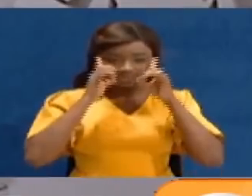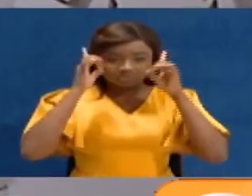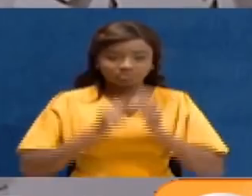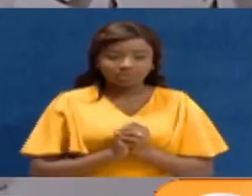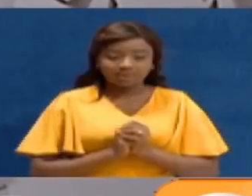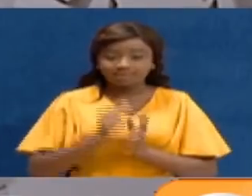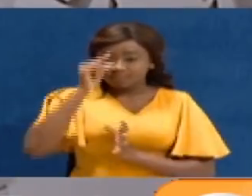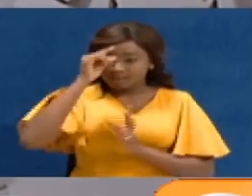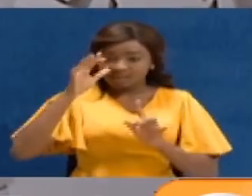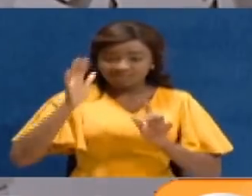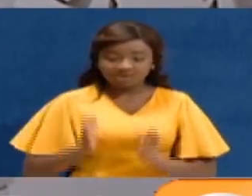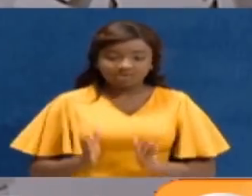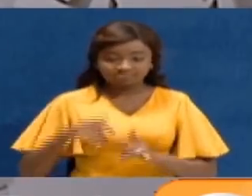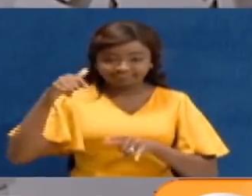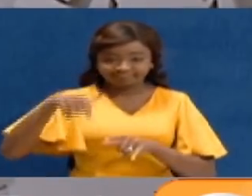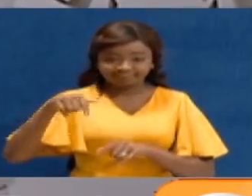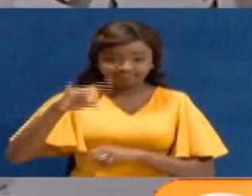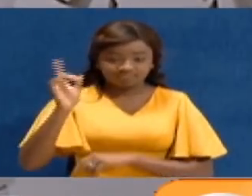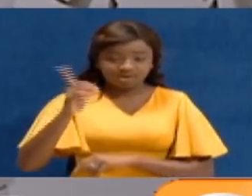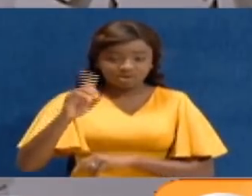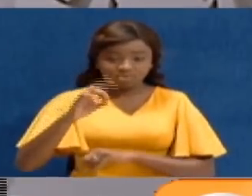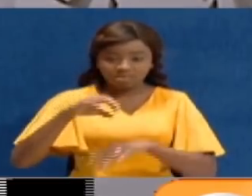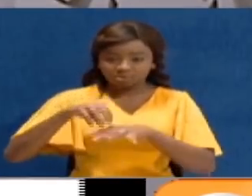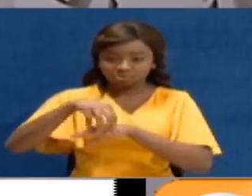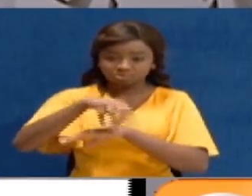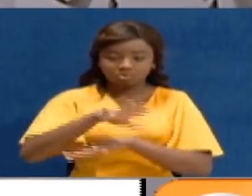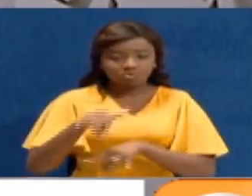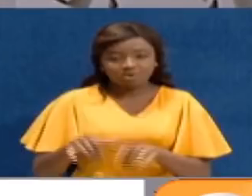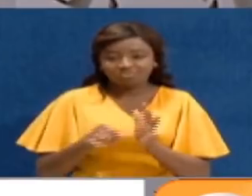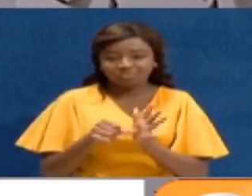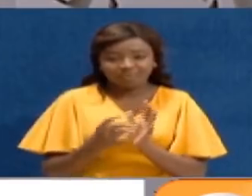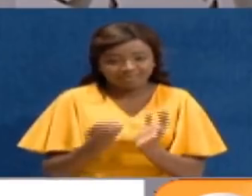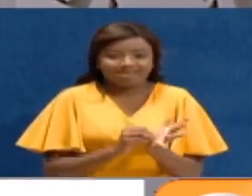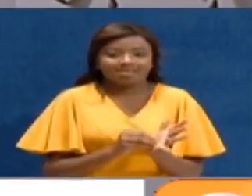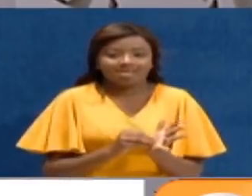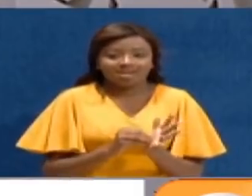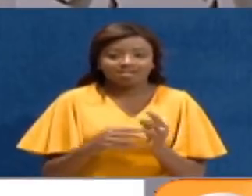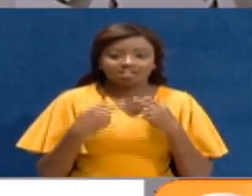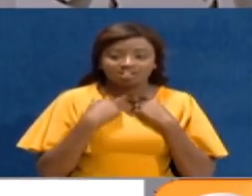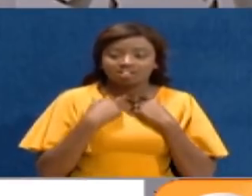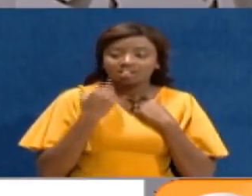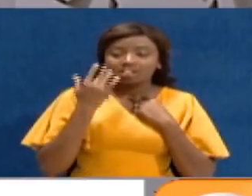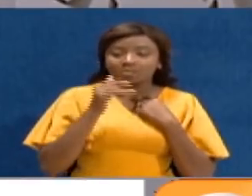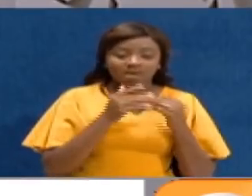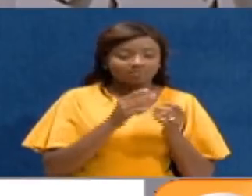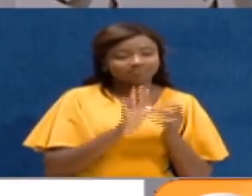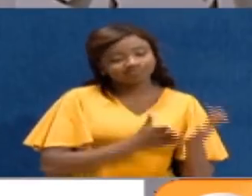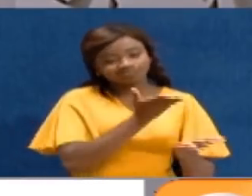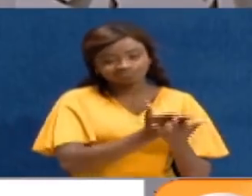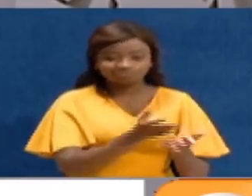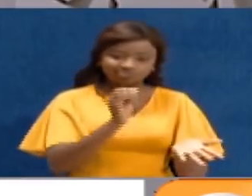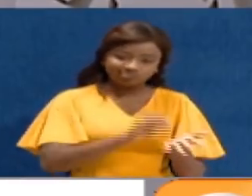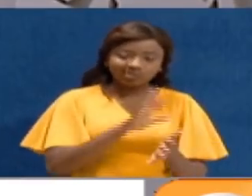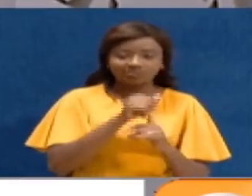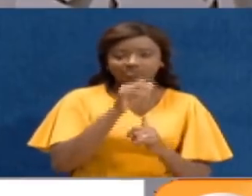Gavana wa jiji hili la Nairobi, Mike Sonko, kwa mara nyingine amejipata pabaya baada ya hoja ya kumbandua mamlakani kuwasilishwa tena